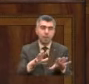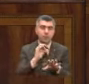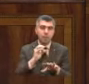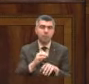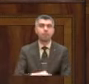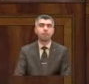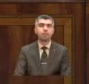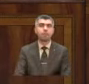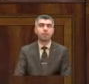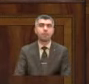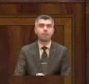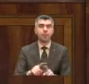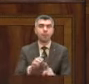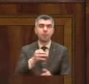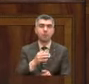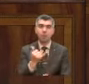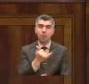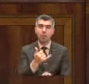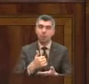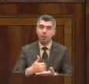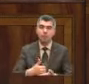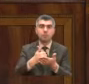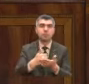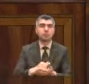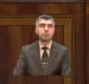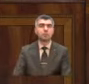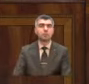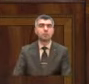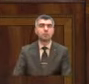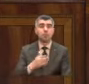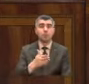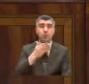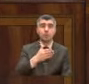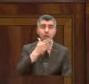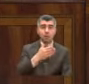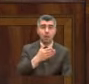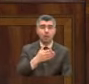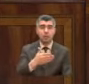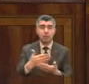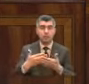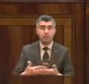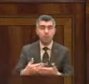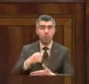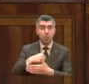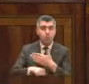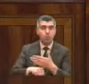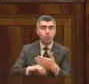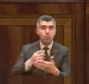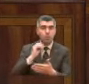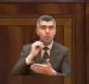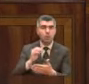وهي محطة وطنية متميزة يجب عناية بها. سيد الوزير، مستقبل الأجيال القادمة، أبنائنا وبناتنا